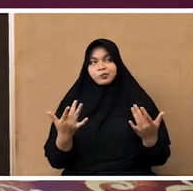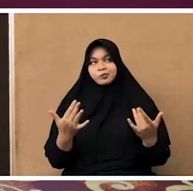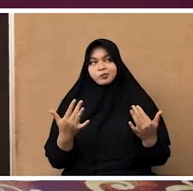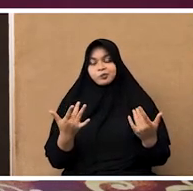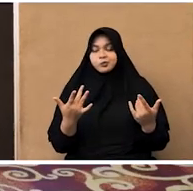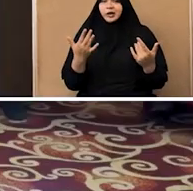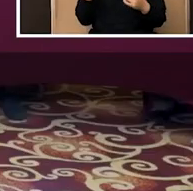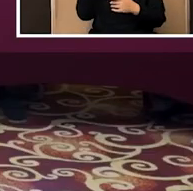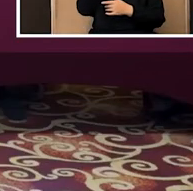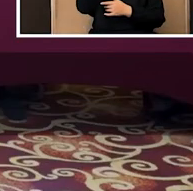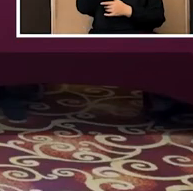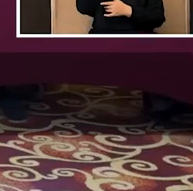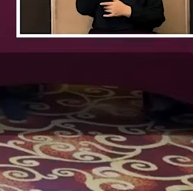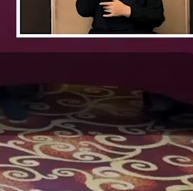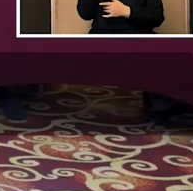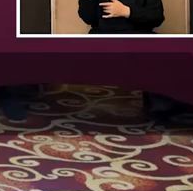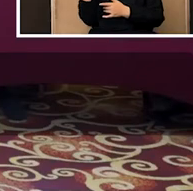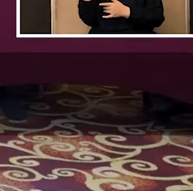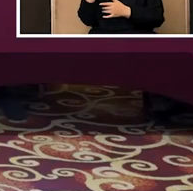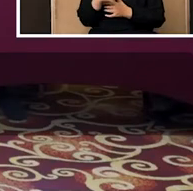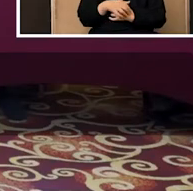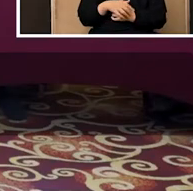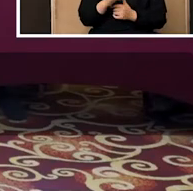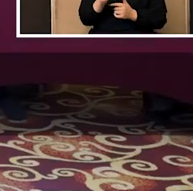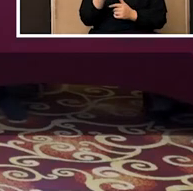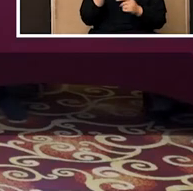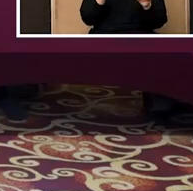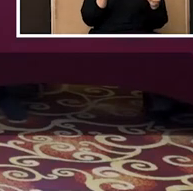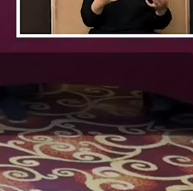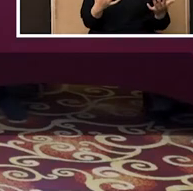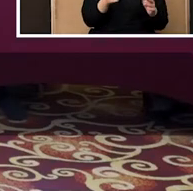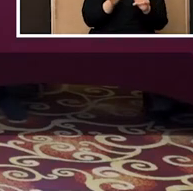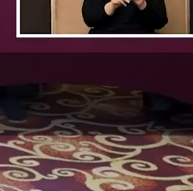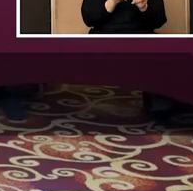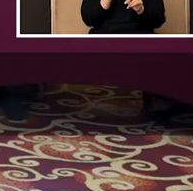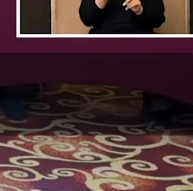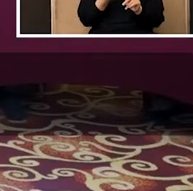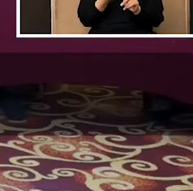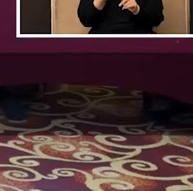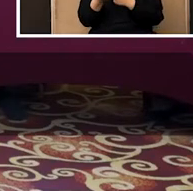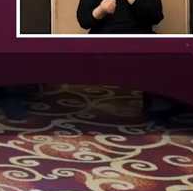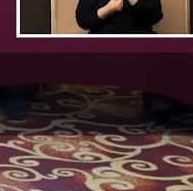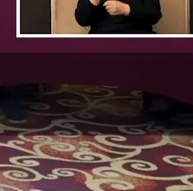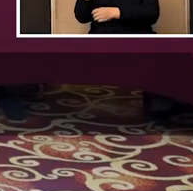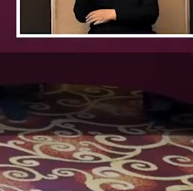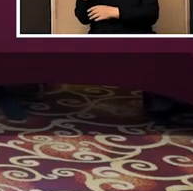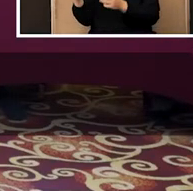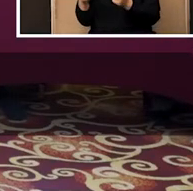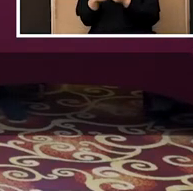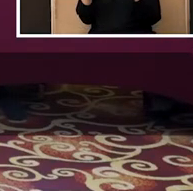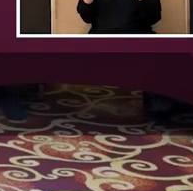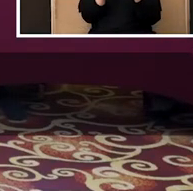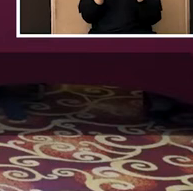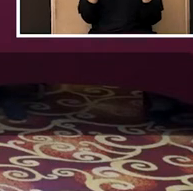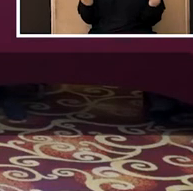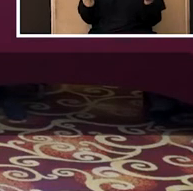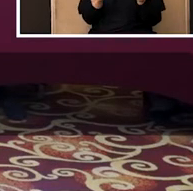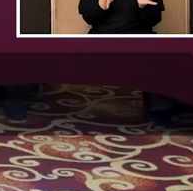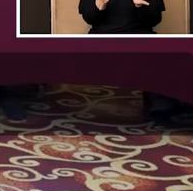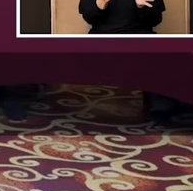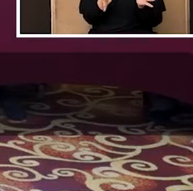intelektual misalkan ya terutama itu Nah kalau ini melakukan tidak pidana misalkan sebaiknya ini seperti apa